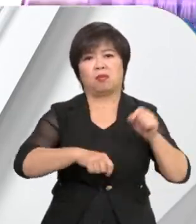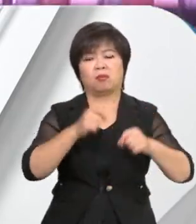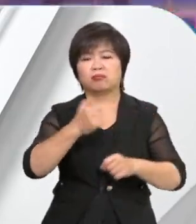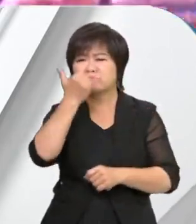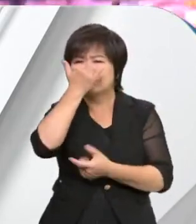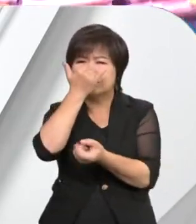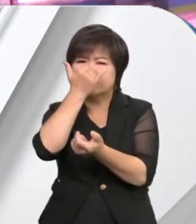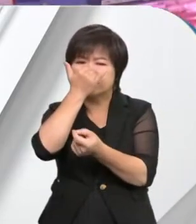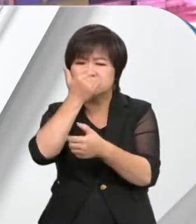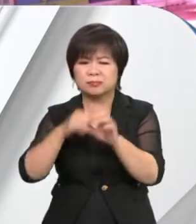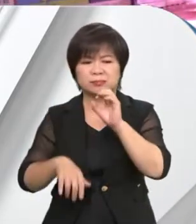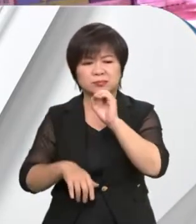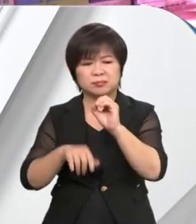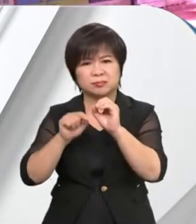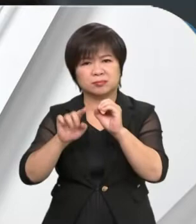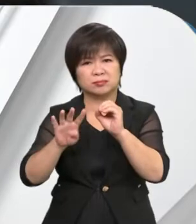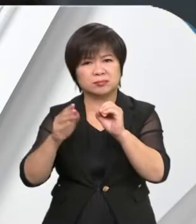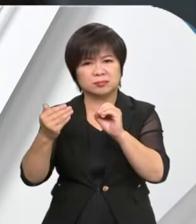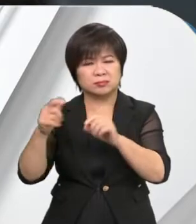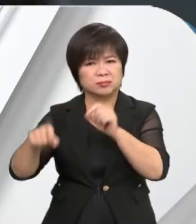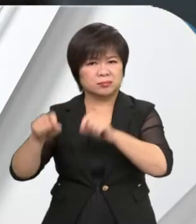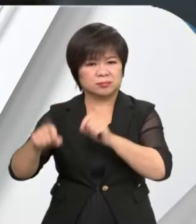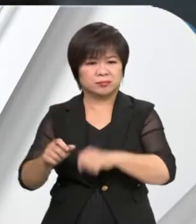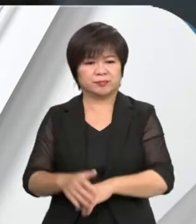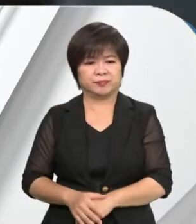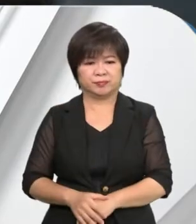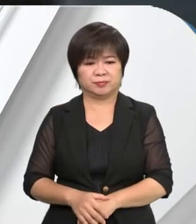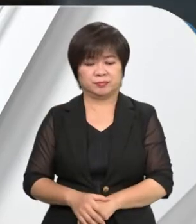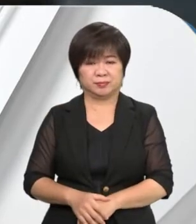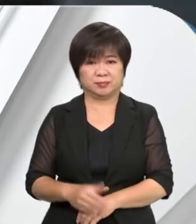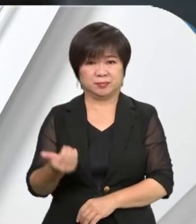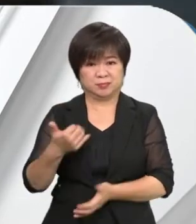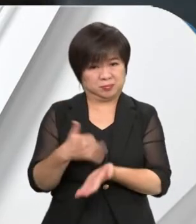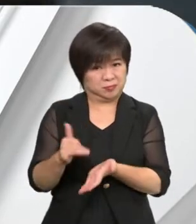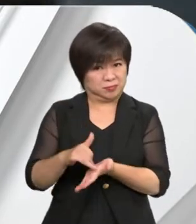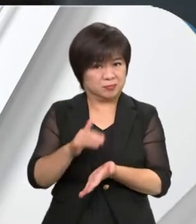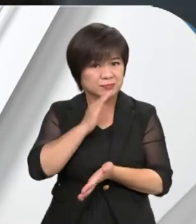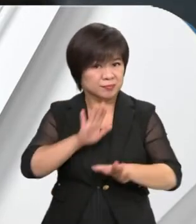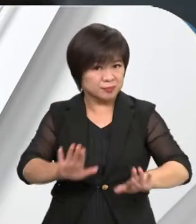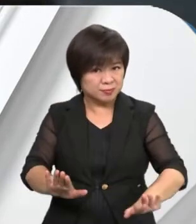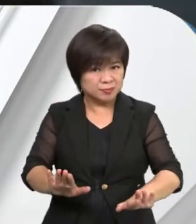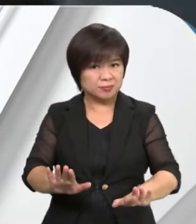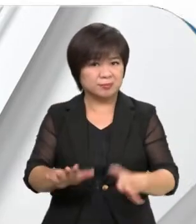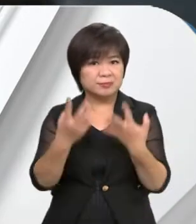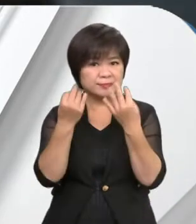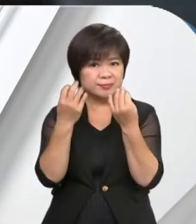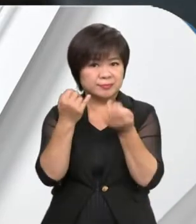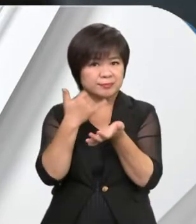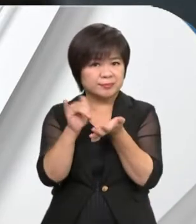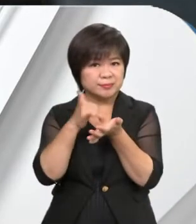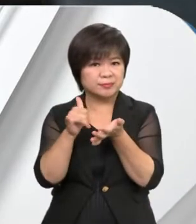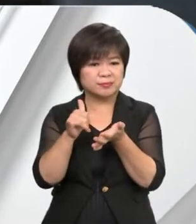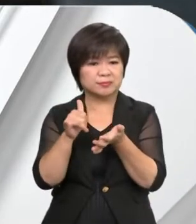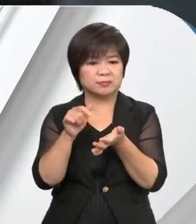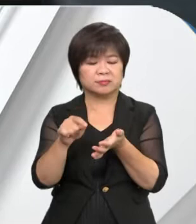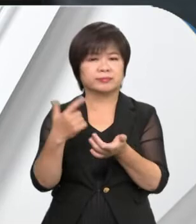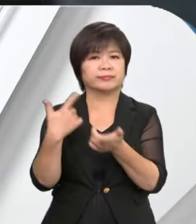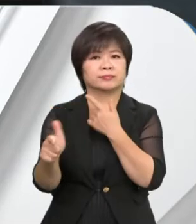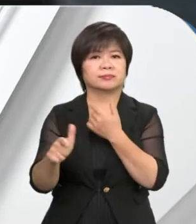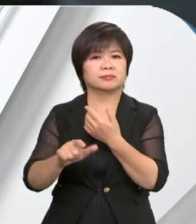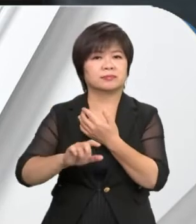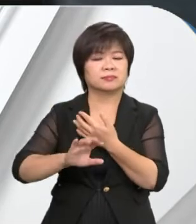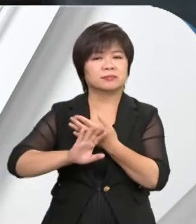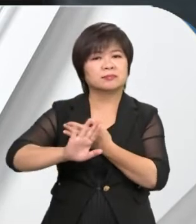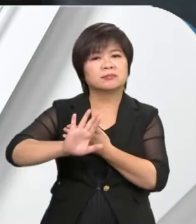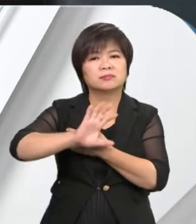强是2.49公斤。 你刚刚的那个推论啊，是用现在的数字，而且是不符合